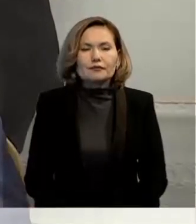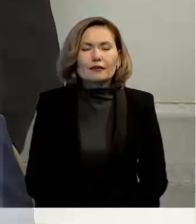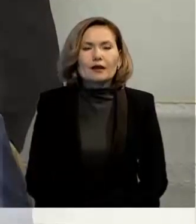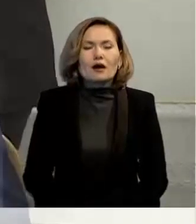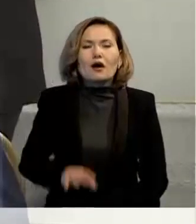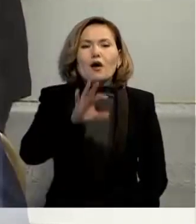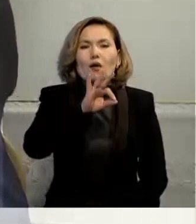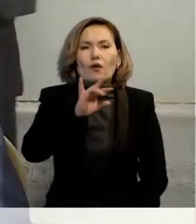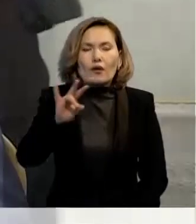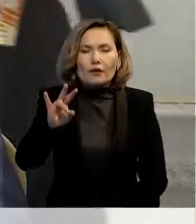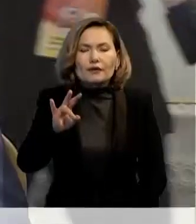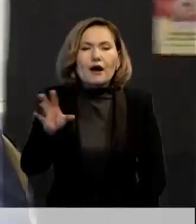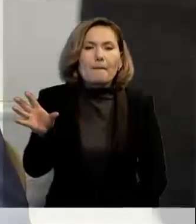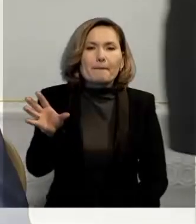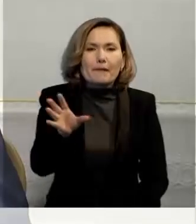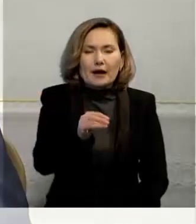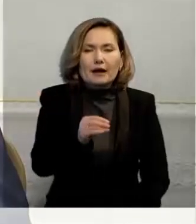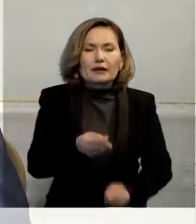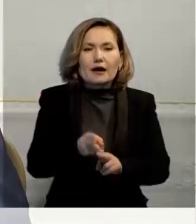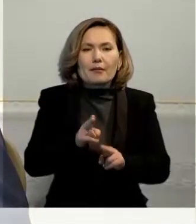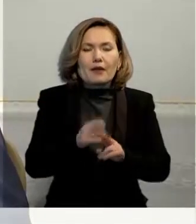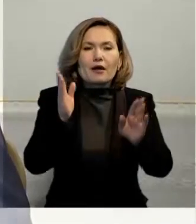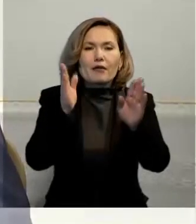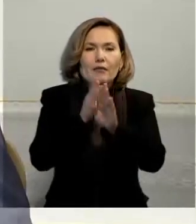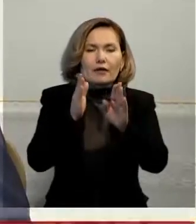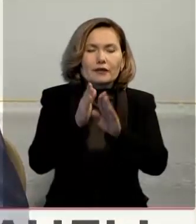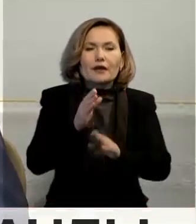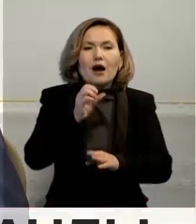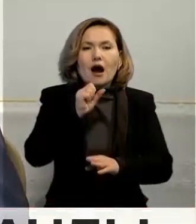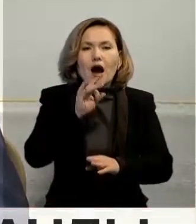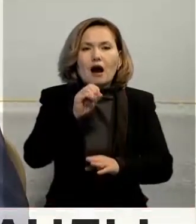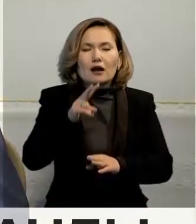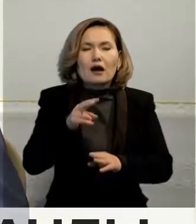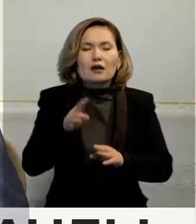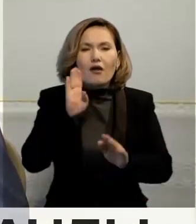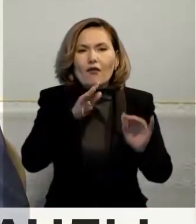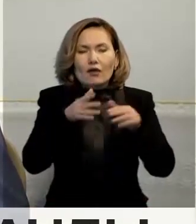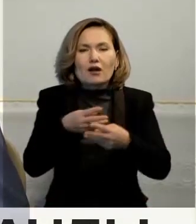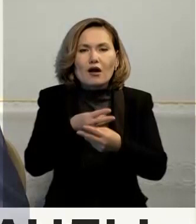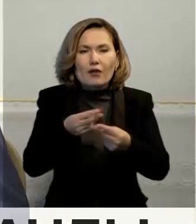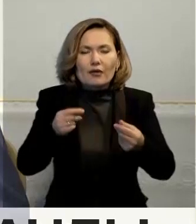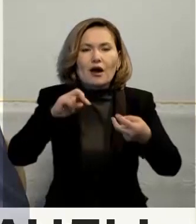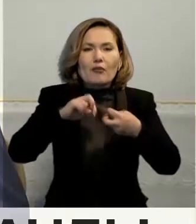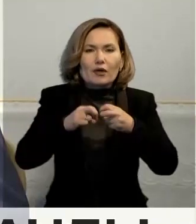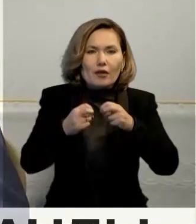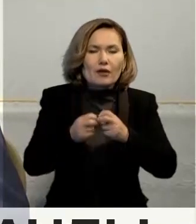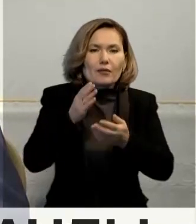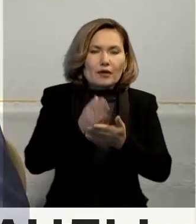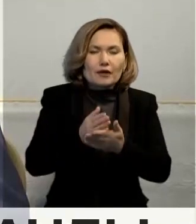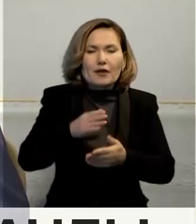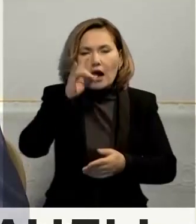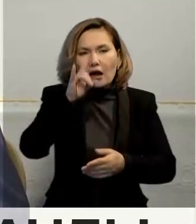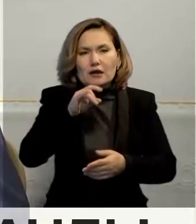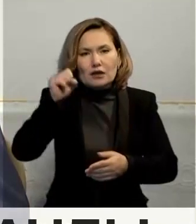Біріккен ұлттар ұйымы және барлық әлемде қоғамдастық аралдың құрғауын қазіргі таңдағы жаһандық экологиялық проблемалардың бір ретінде атады. Қазақстан